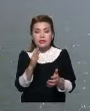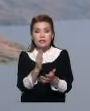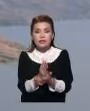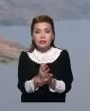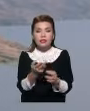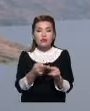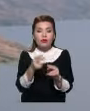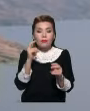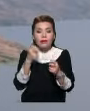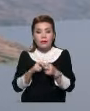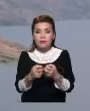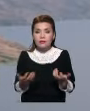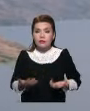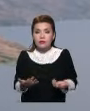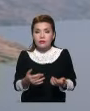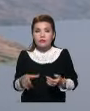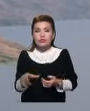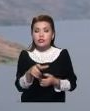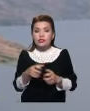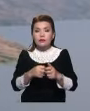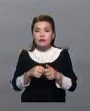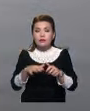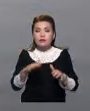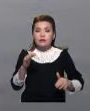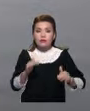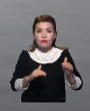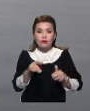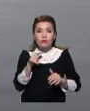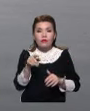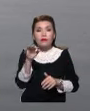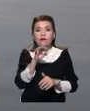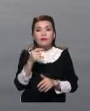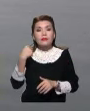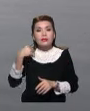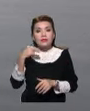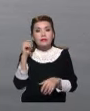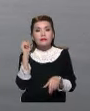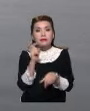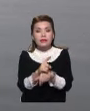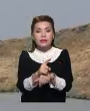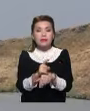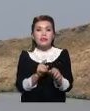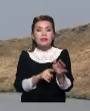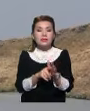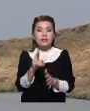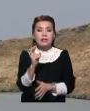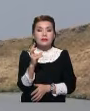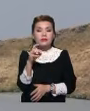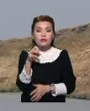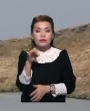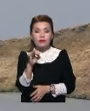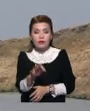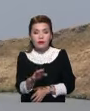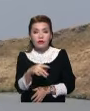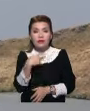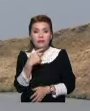мнении, проблемы трансграничных рек не решить на местном уровне. Об этом в своем послании народу Казахстана высказался Касым-Жомарт Токаев.